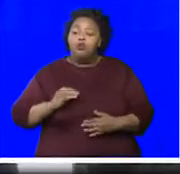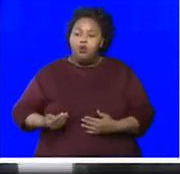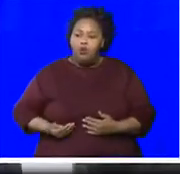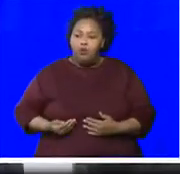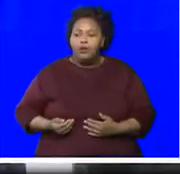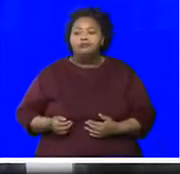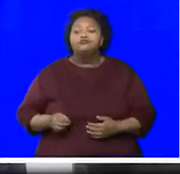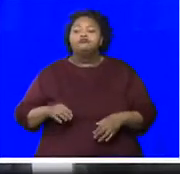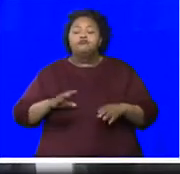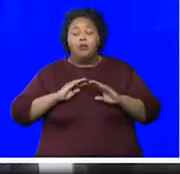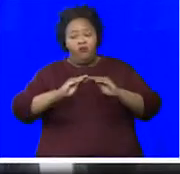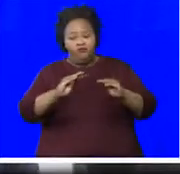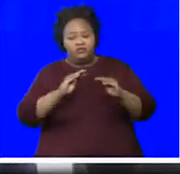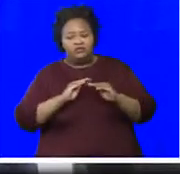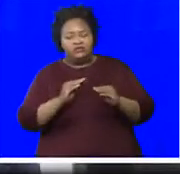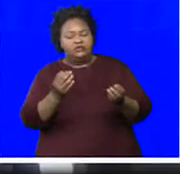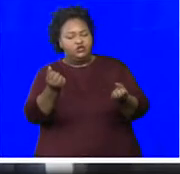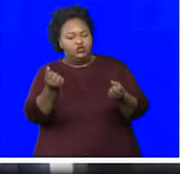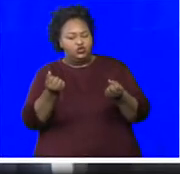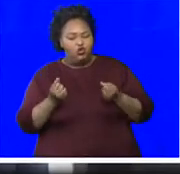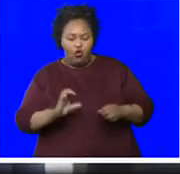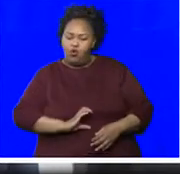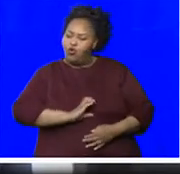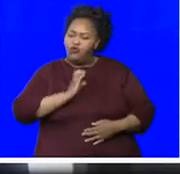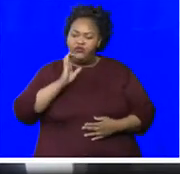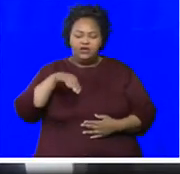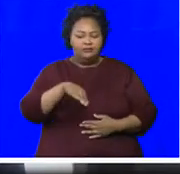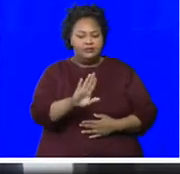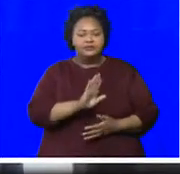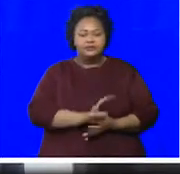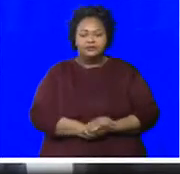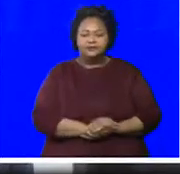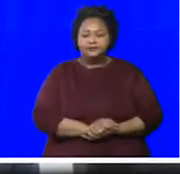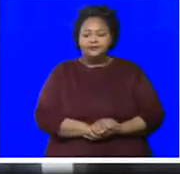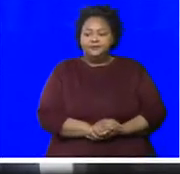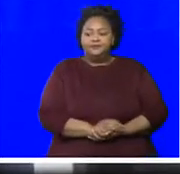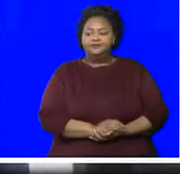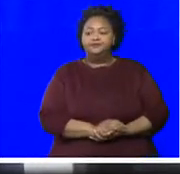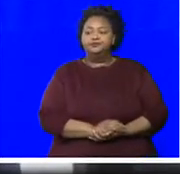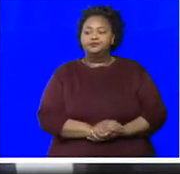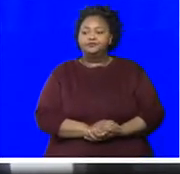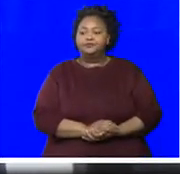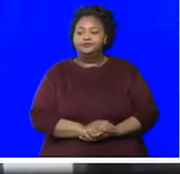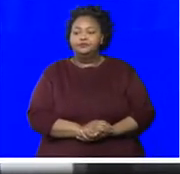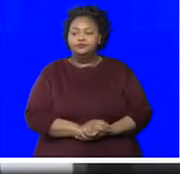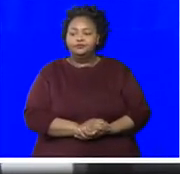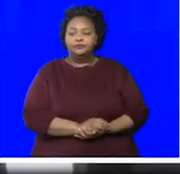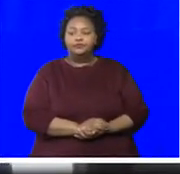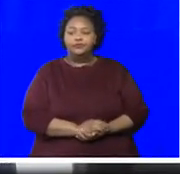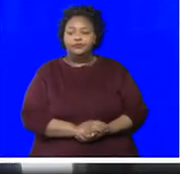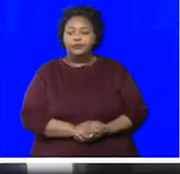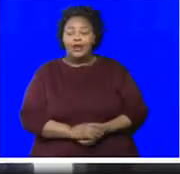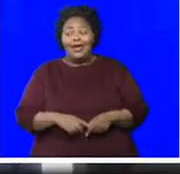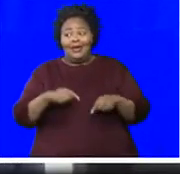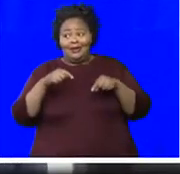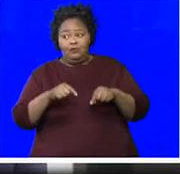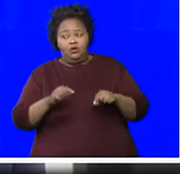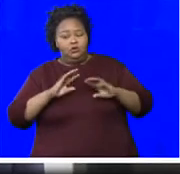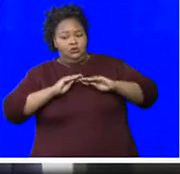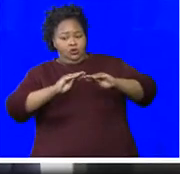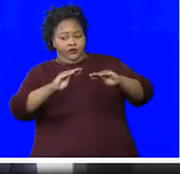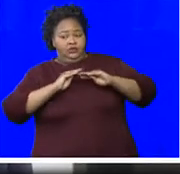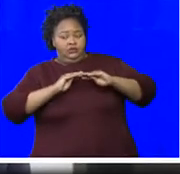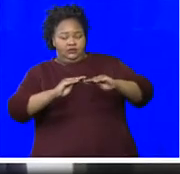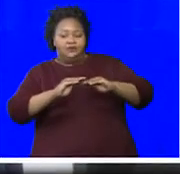empilweni. Sithi namhlanje abafundi ngalokuthi kuloko labanako lemakhaya bangenda